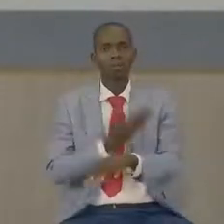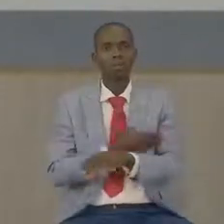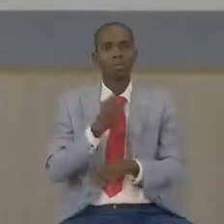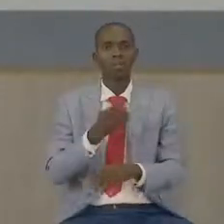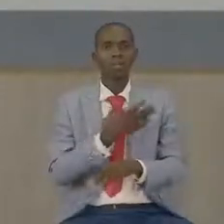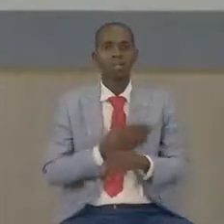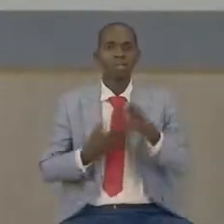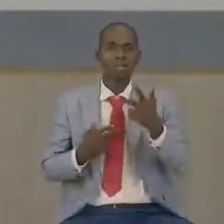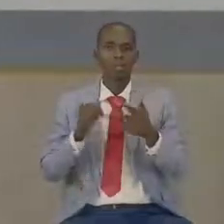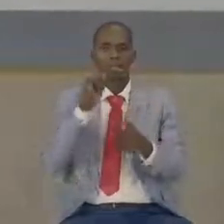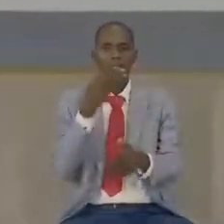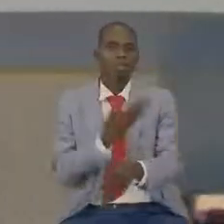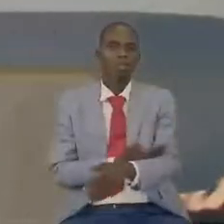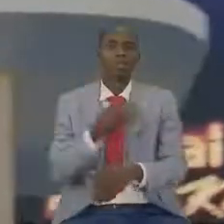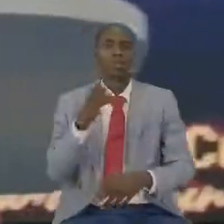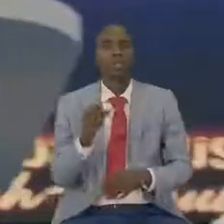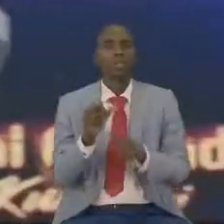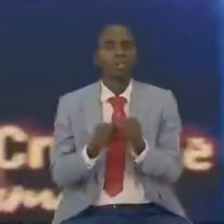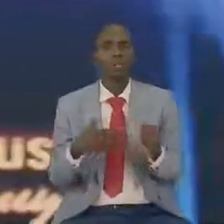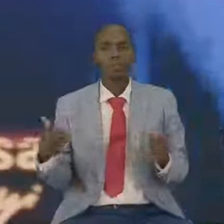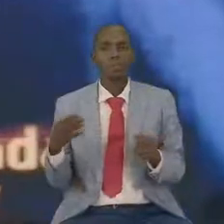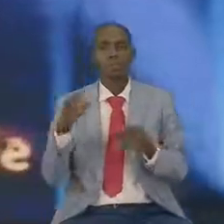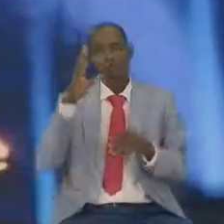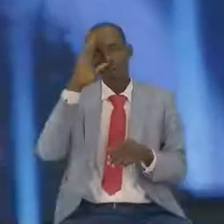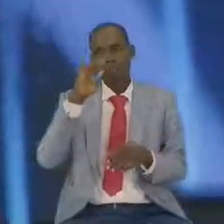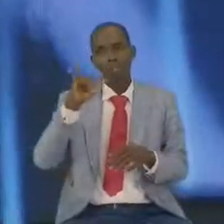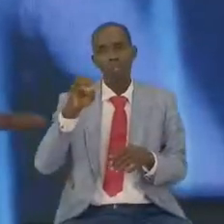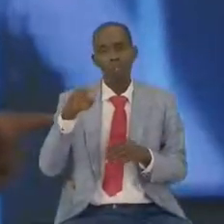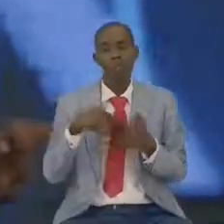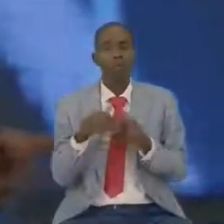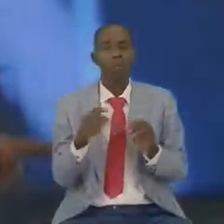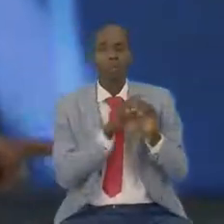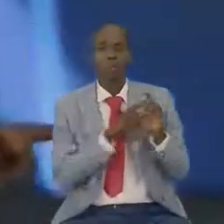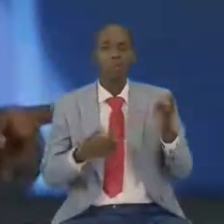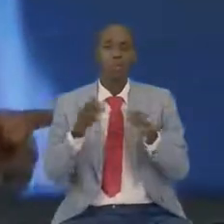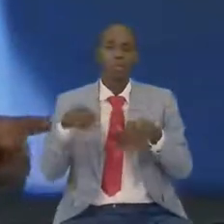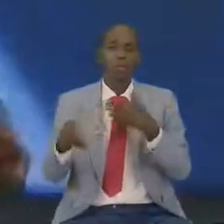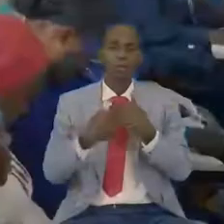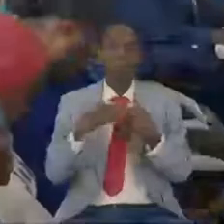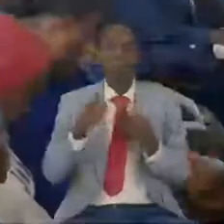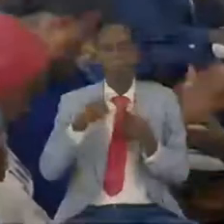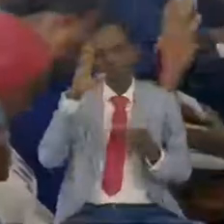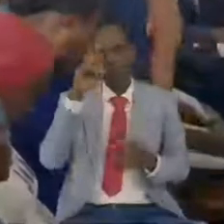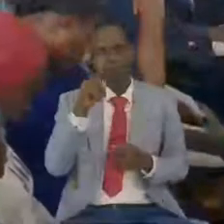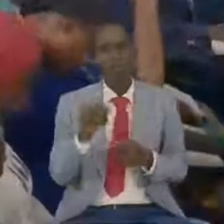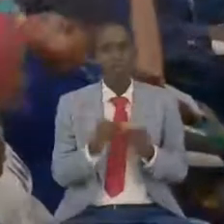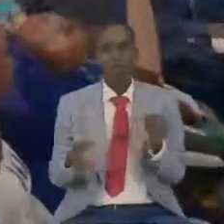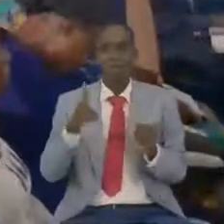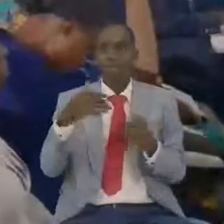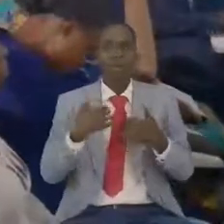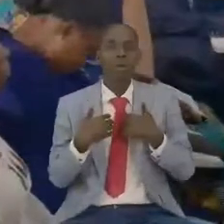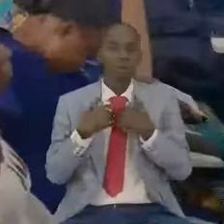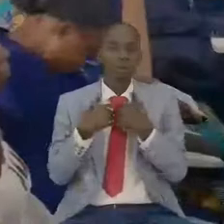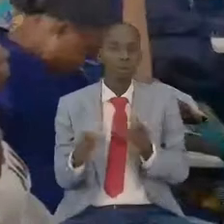3 filles. Tout ce qu'il avait perdu, Dieu le lui a retourné. Tout ce que tu as déjà